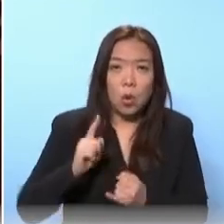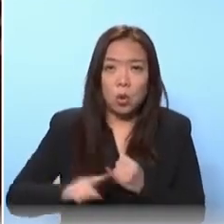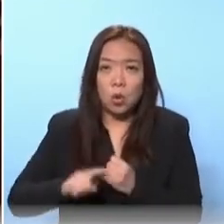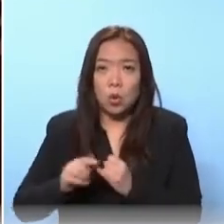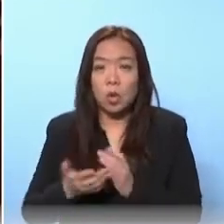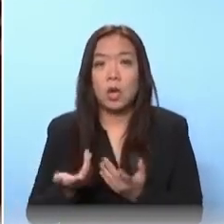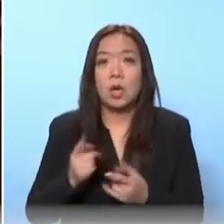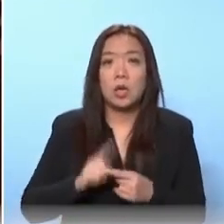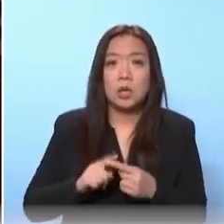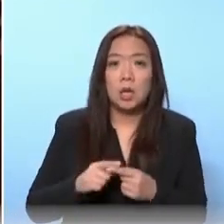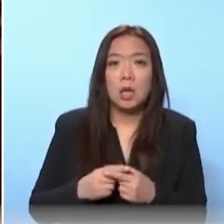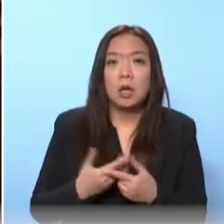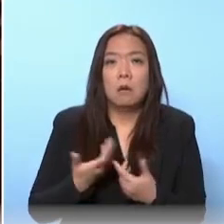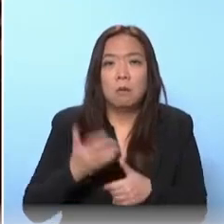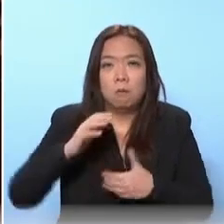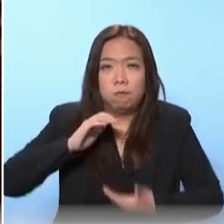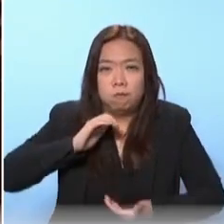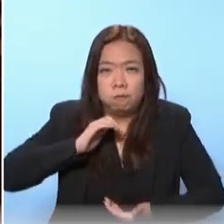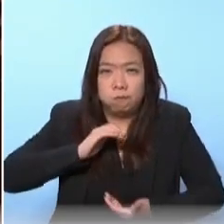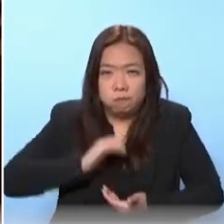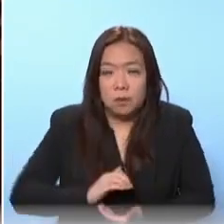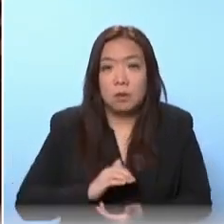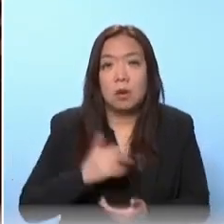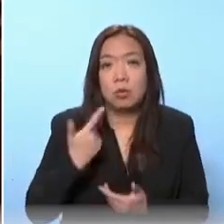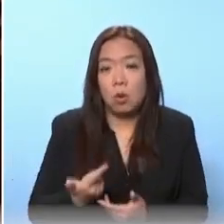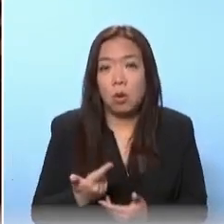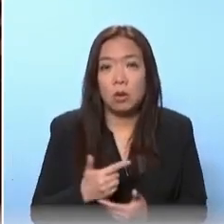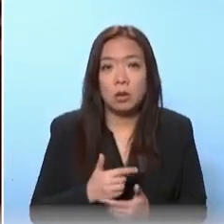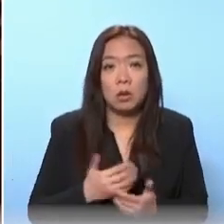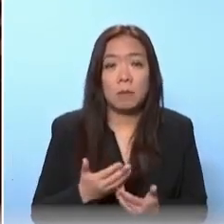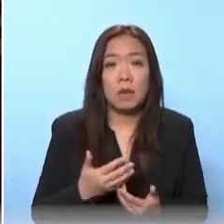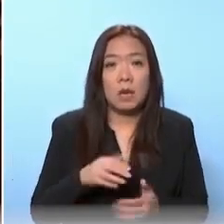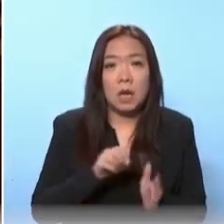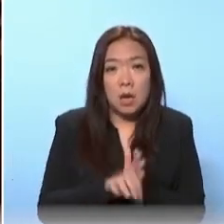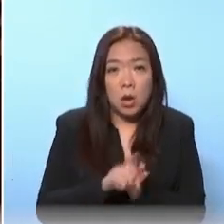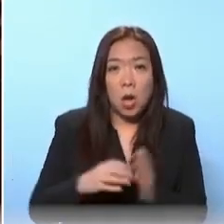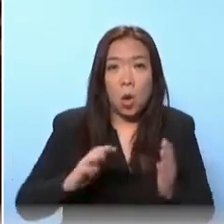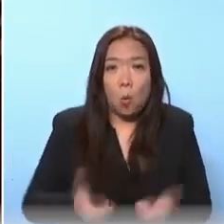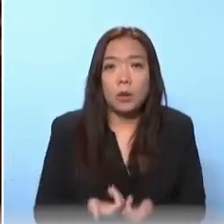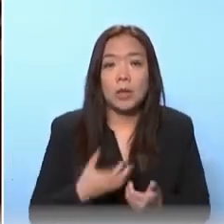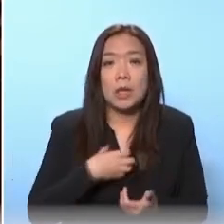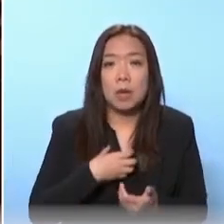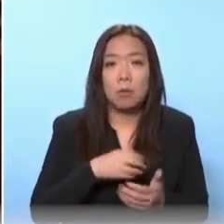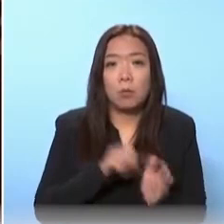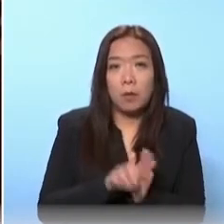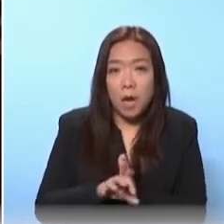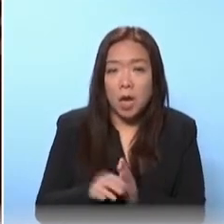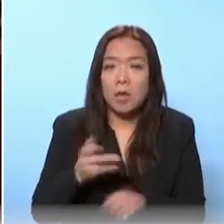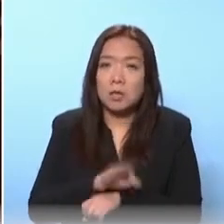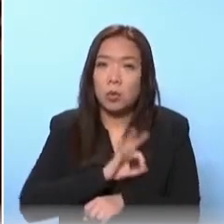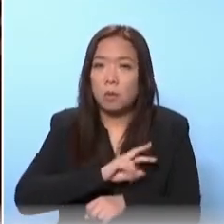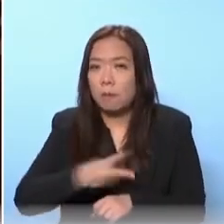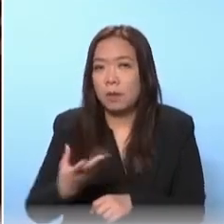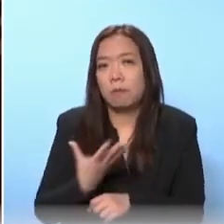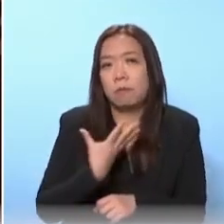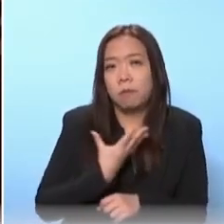加多、更加沉重的壓力，在欠缺獲得感的同時，社會就只會是越走越消極。而